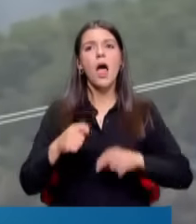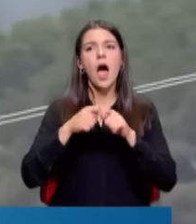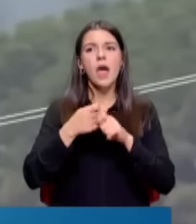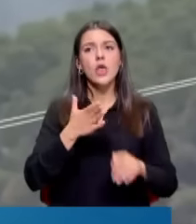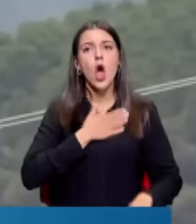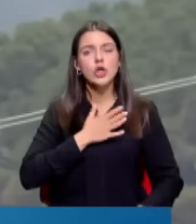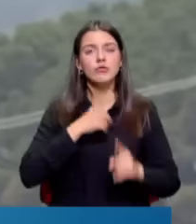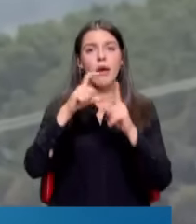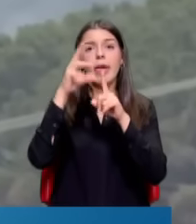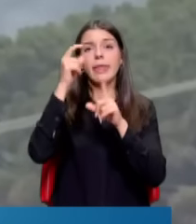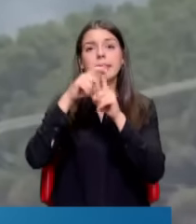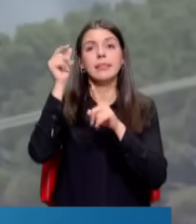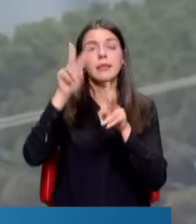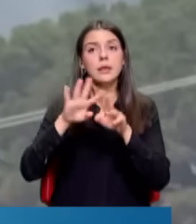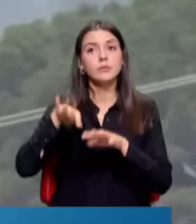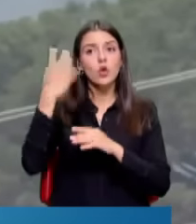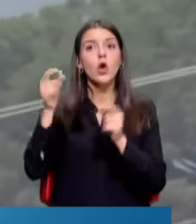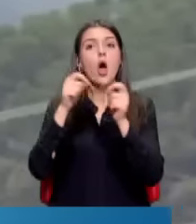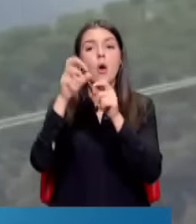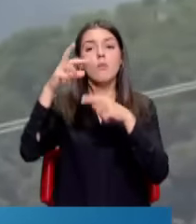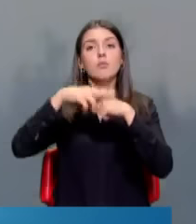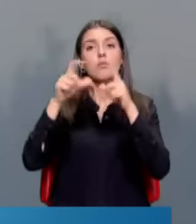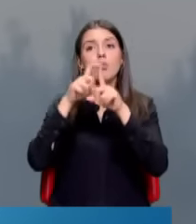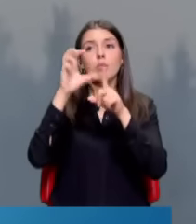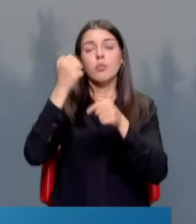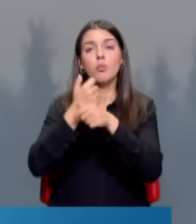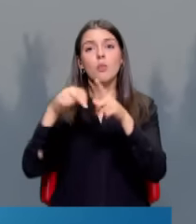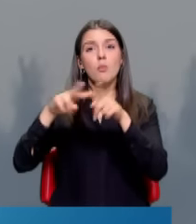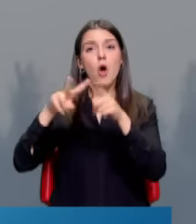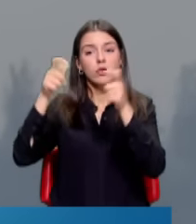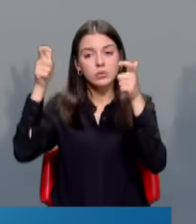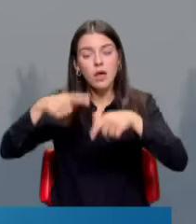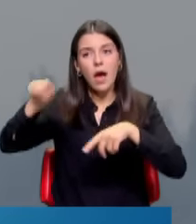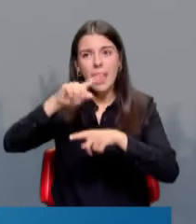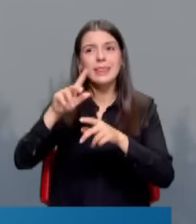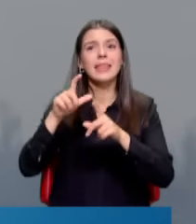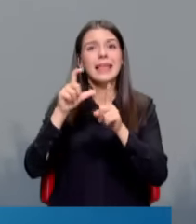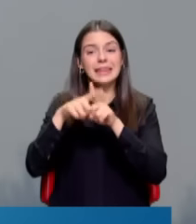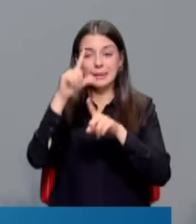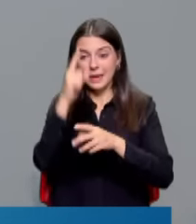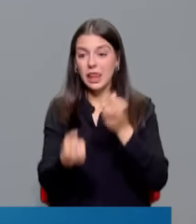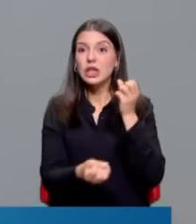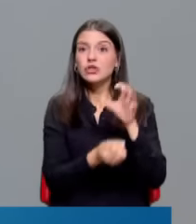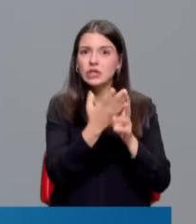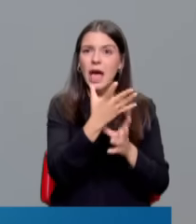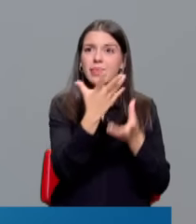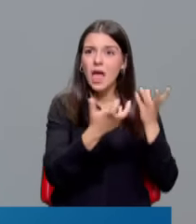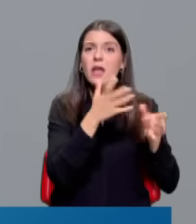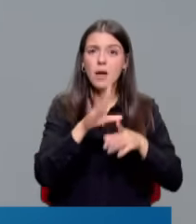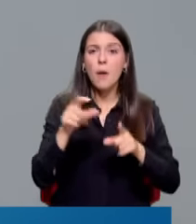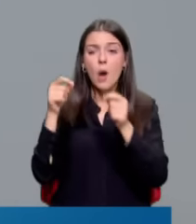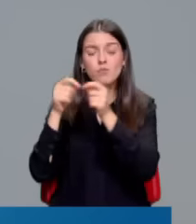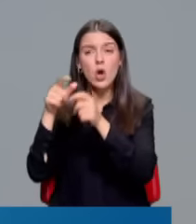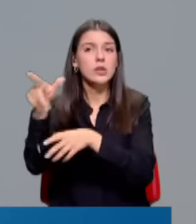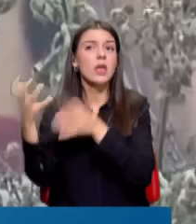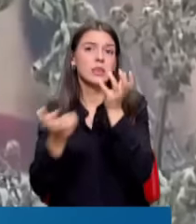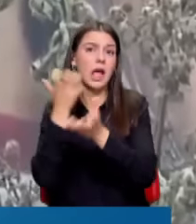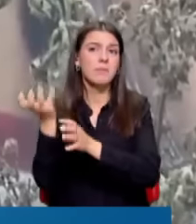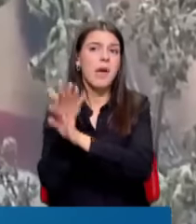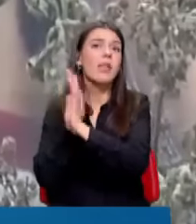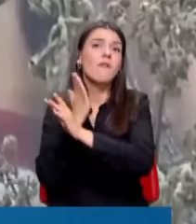önce Didim'de sonra Bozdoğan ilçesinde yükseldi alevler. Didim'de makilik alanda çıkan yangın söndürüldü ama Bozdoğan yanmaya